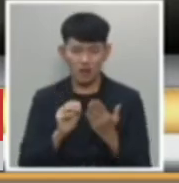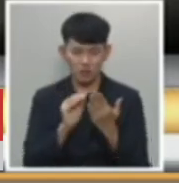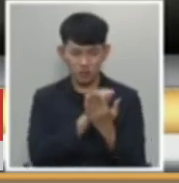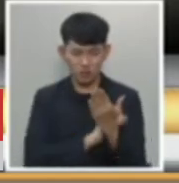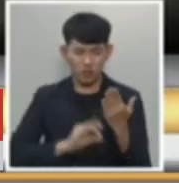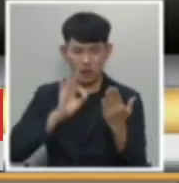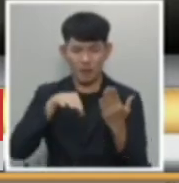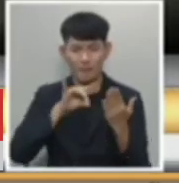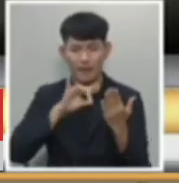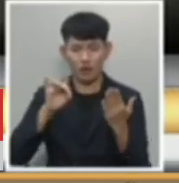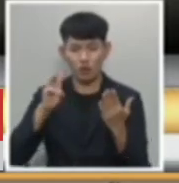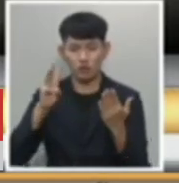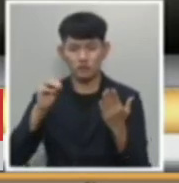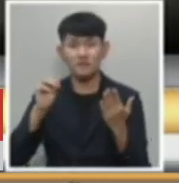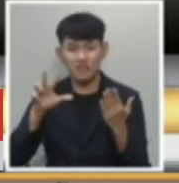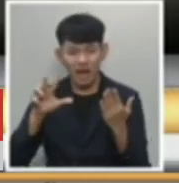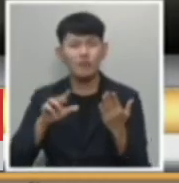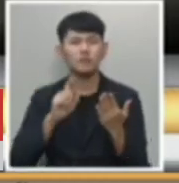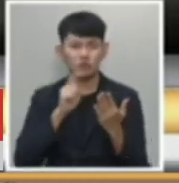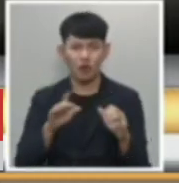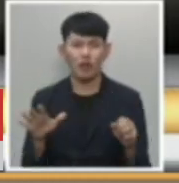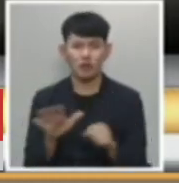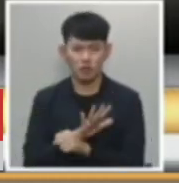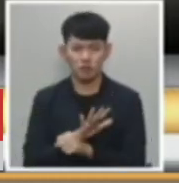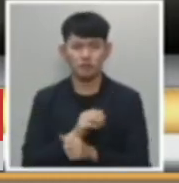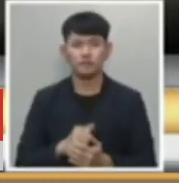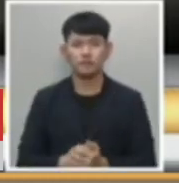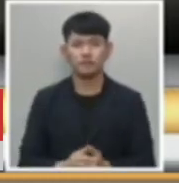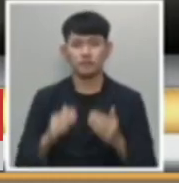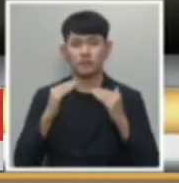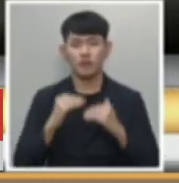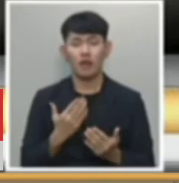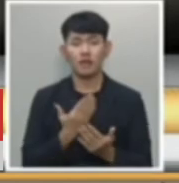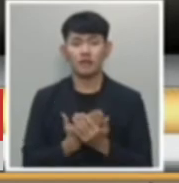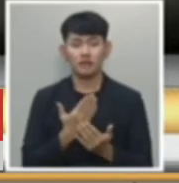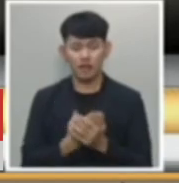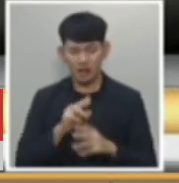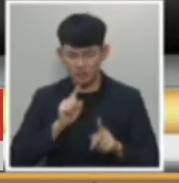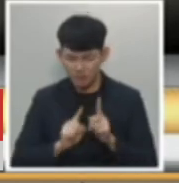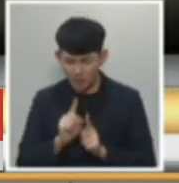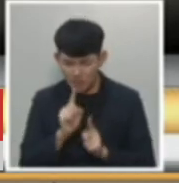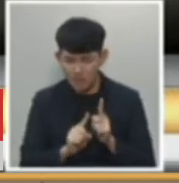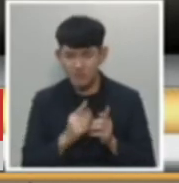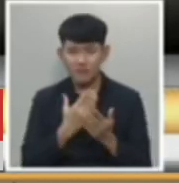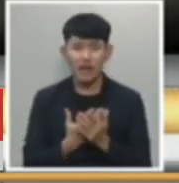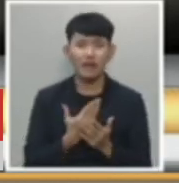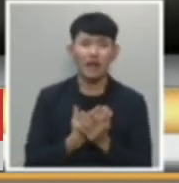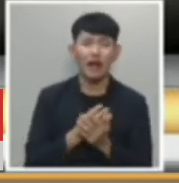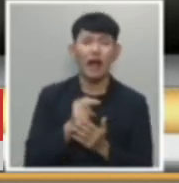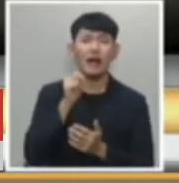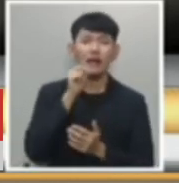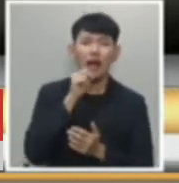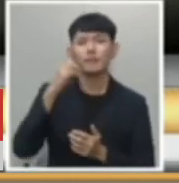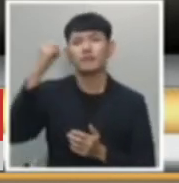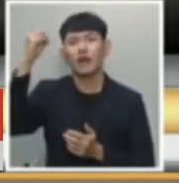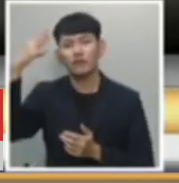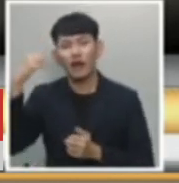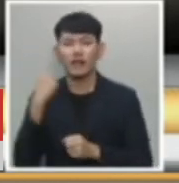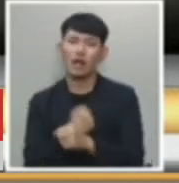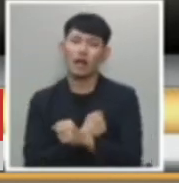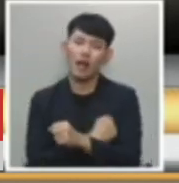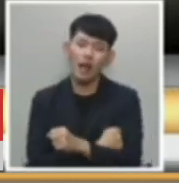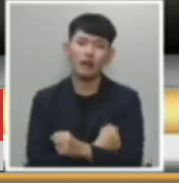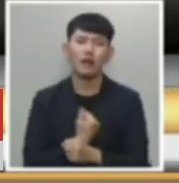9,863 แห่งนะครับอันที่2งบฟิกคอสของรพสตเนี่ยนะครับค่าไฟค่าน้ำค่าลูกจ้างเนี่ยนะครับตอนนี้ประมาณ